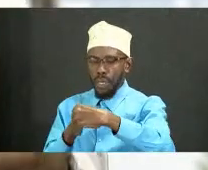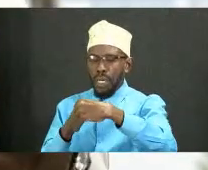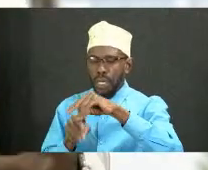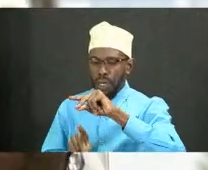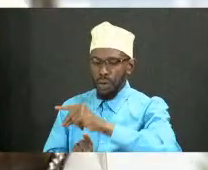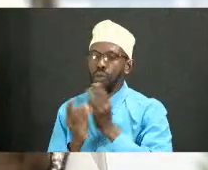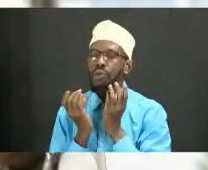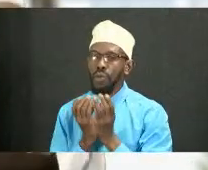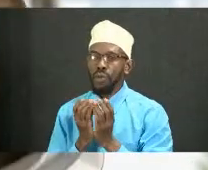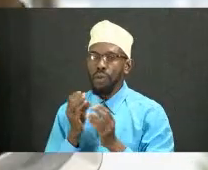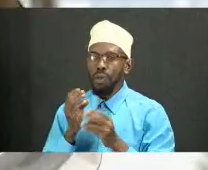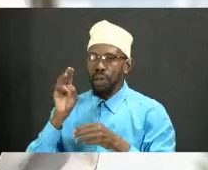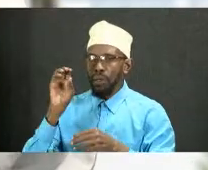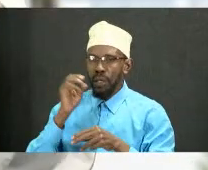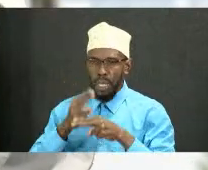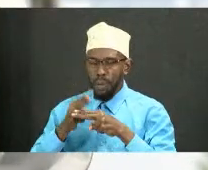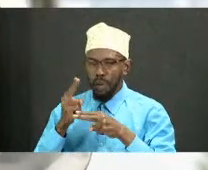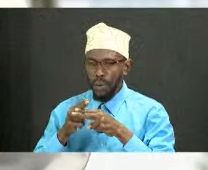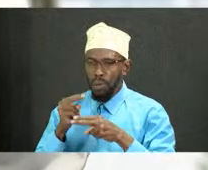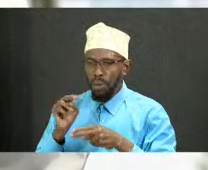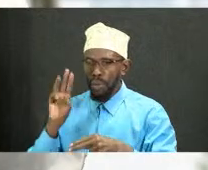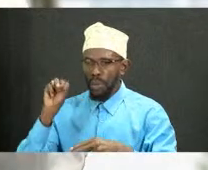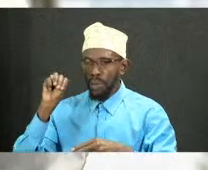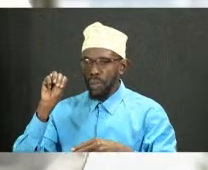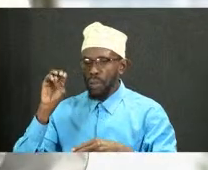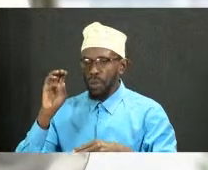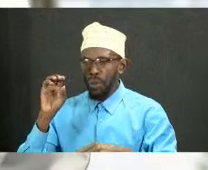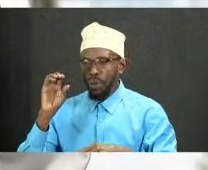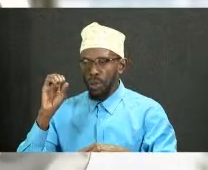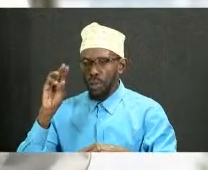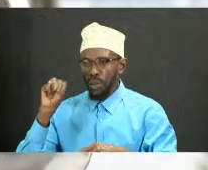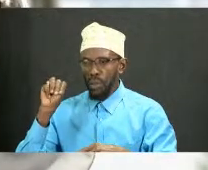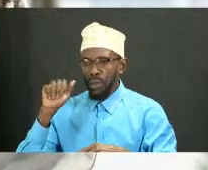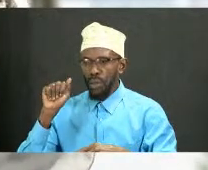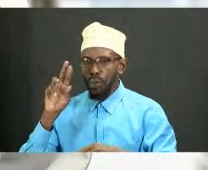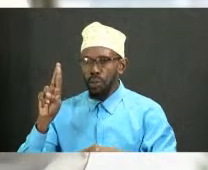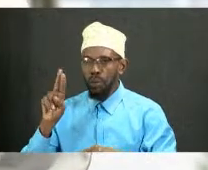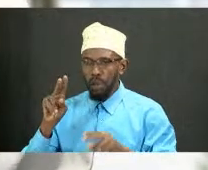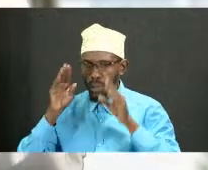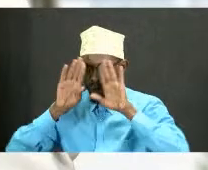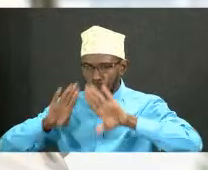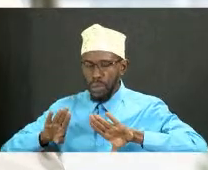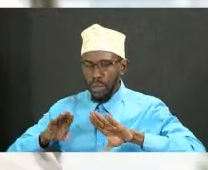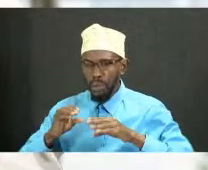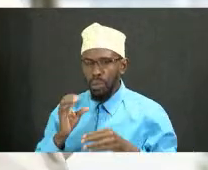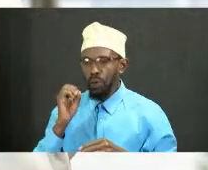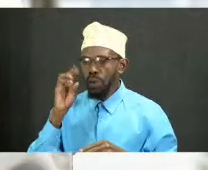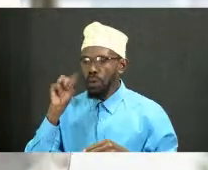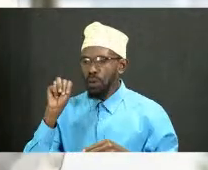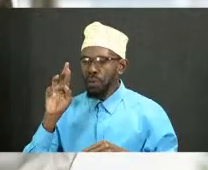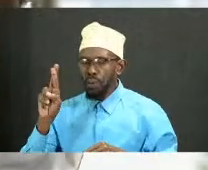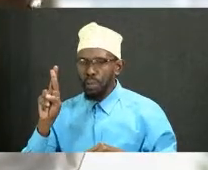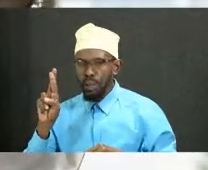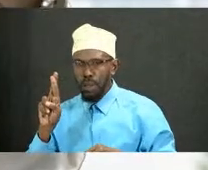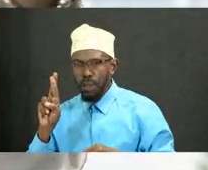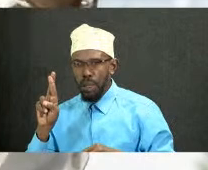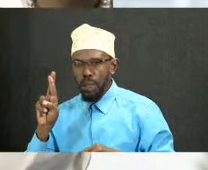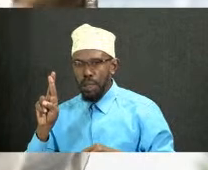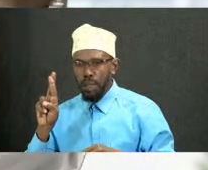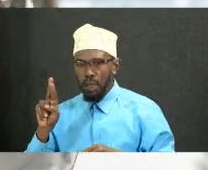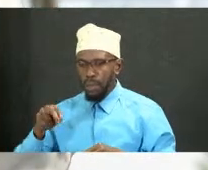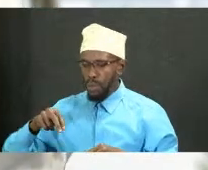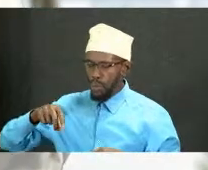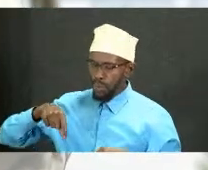anhu. Na hii ni kuonyesha kuwajibika kwa viongozi wetu sisi kama Waislamu. Umar radhiallahu anhu akawa katika